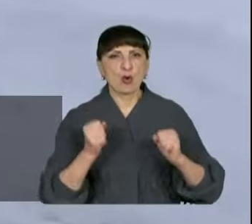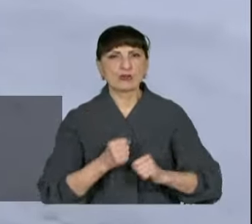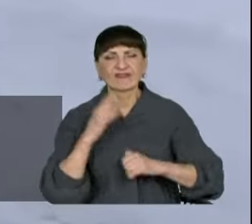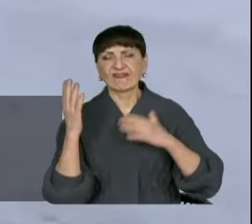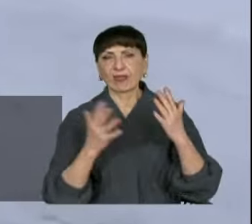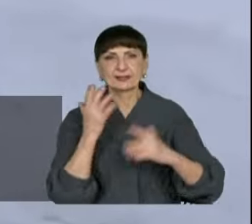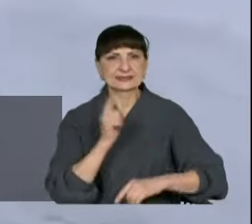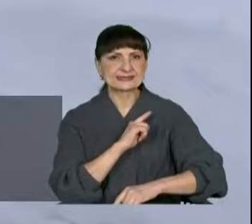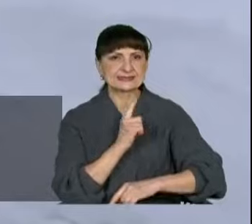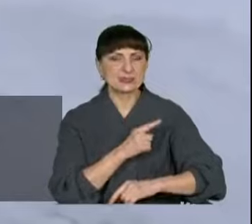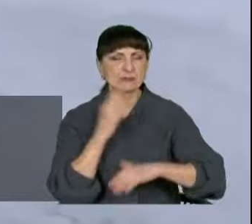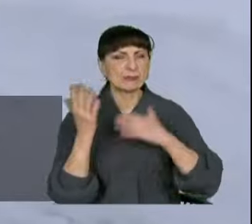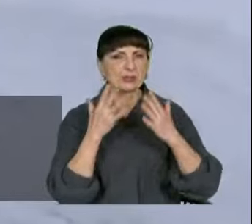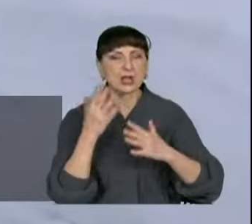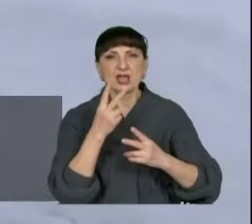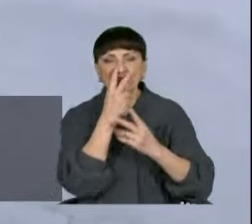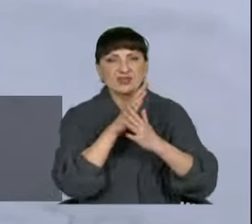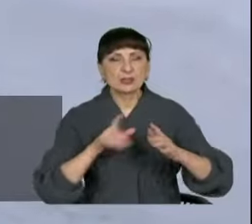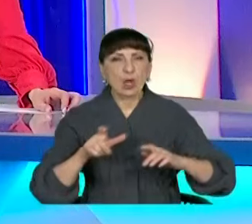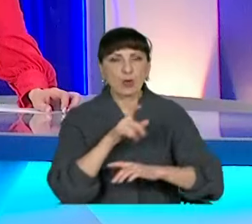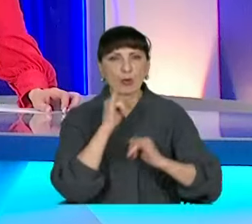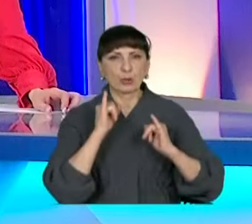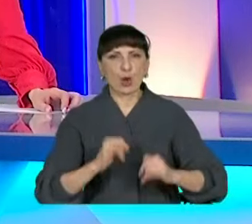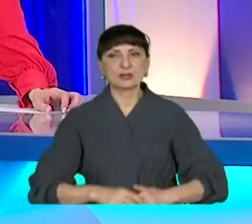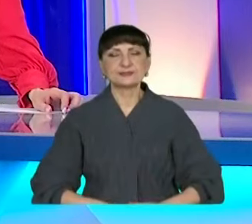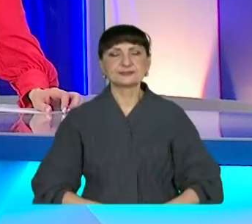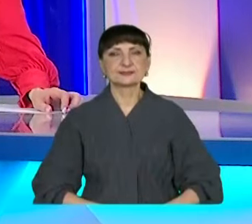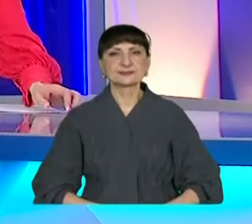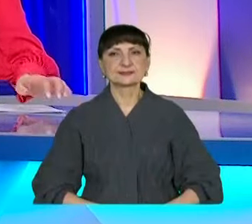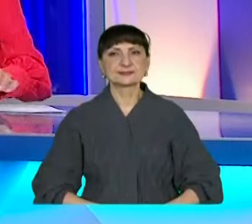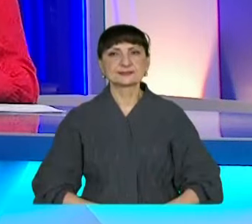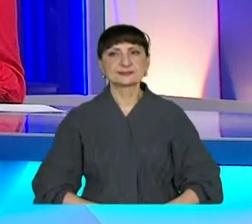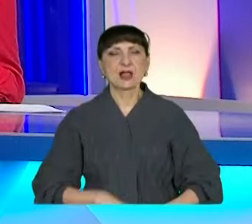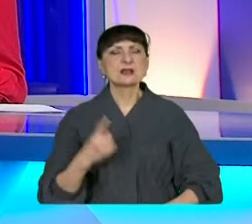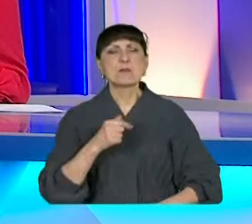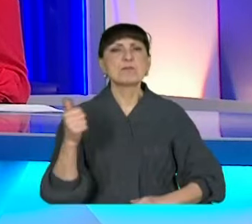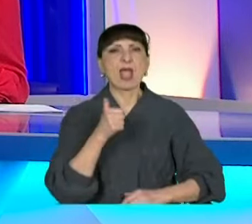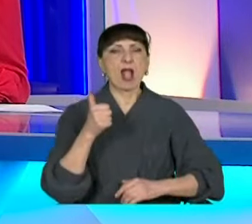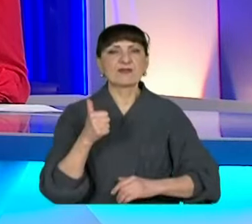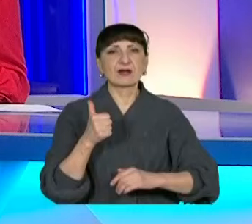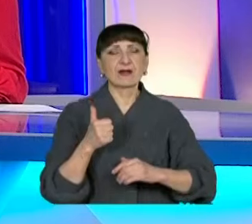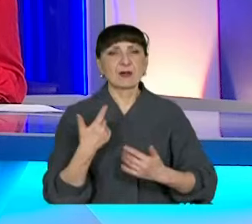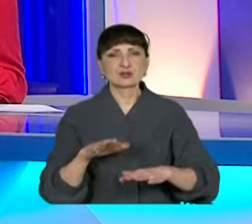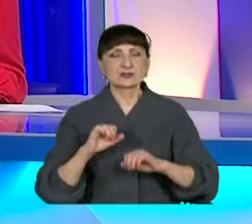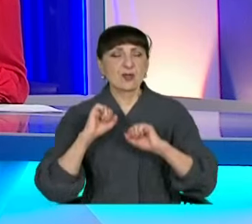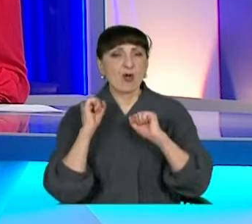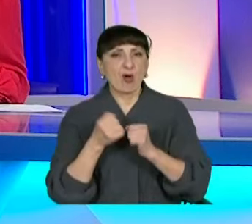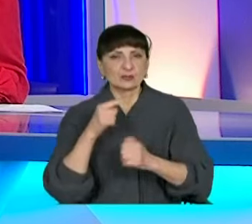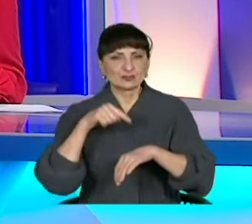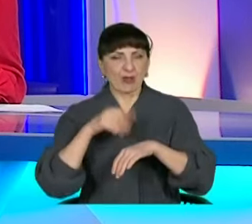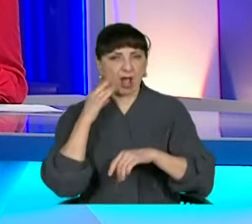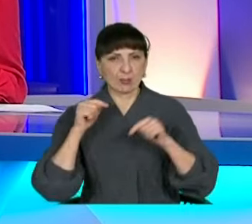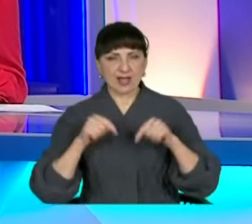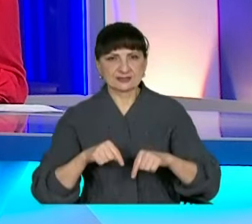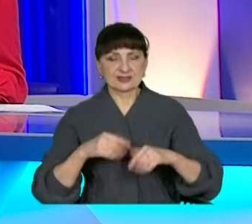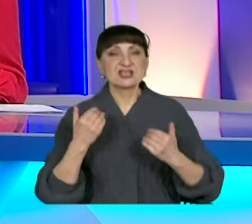ветре, метели и нулевой видимости на автодороге. Одними из первых приход арктического антициклона ощутили